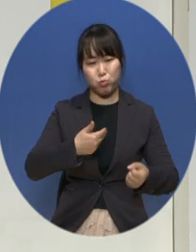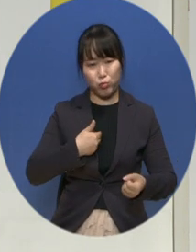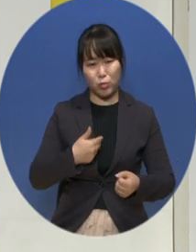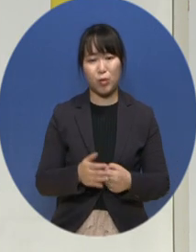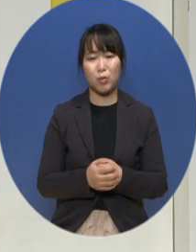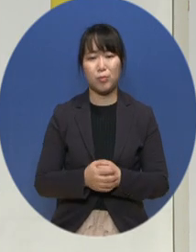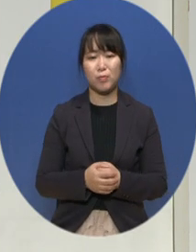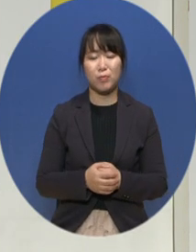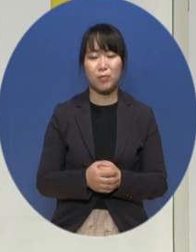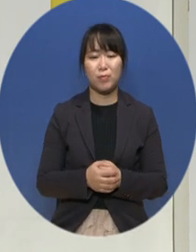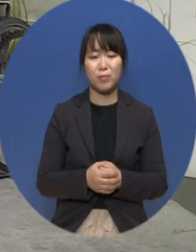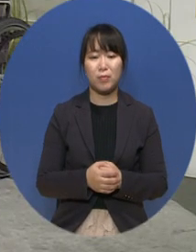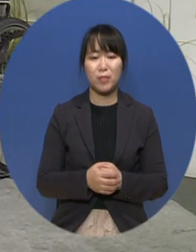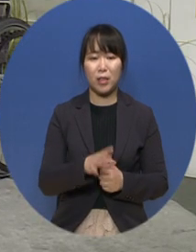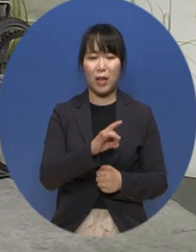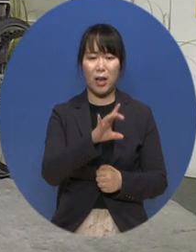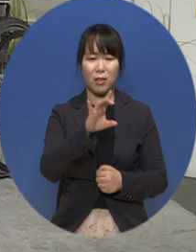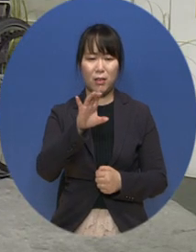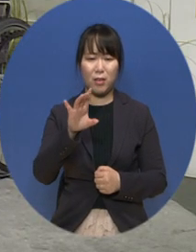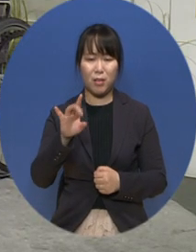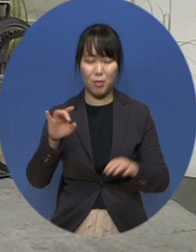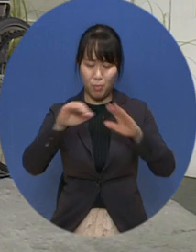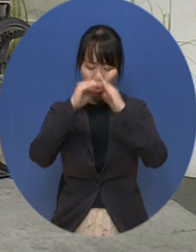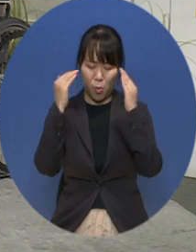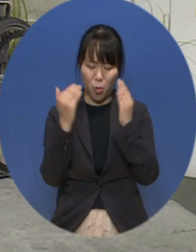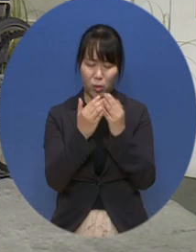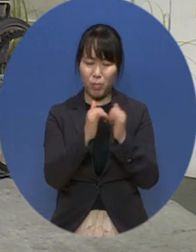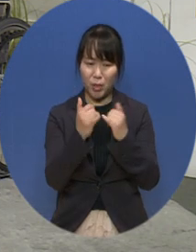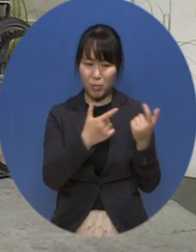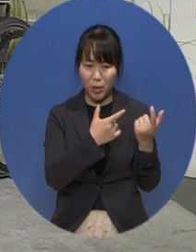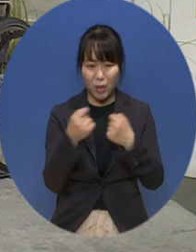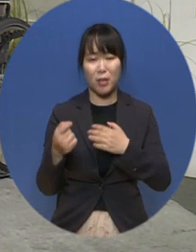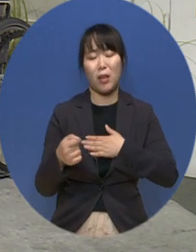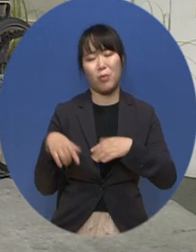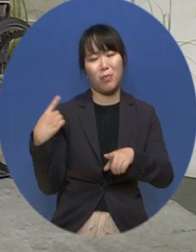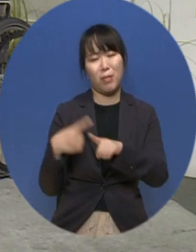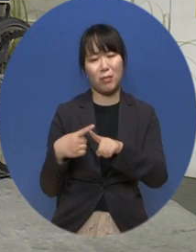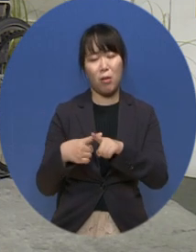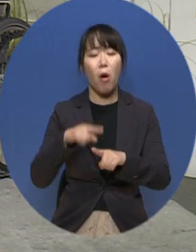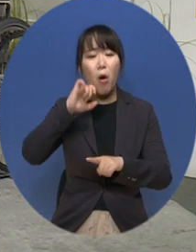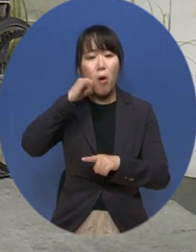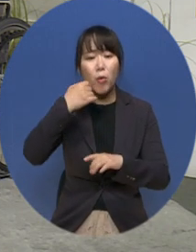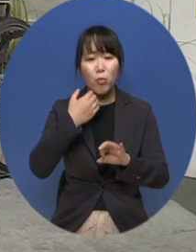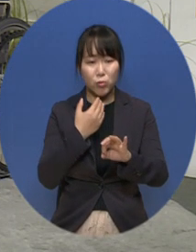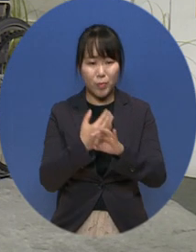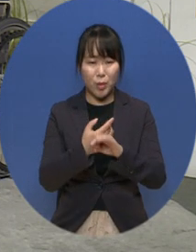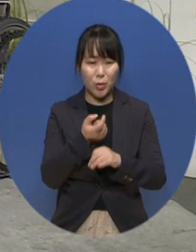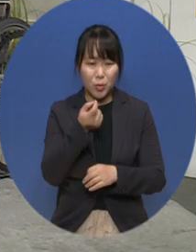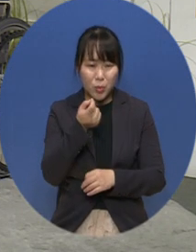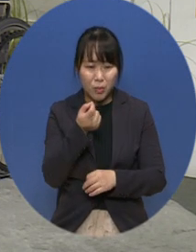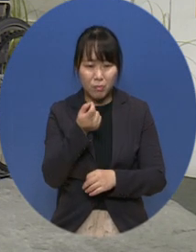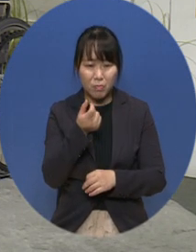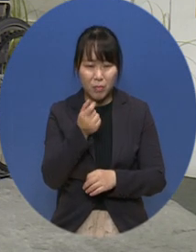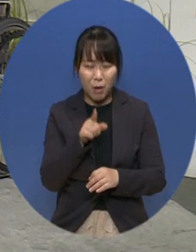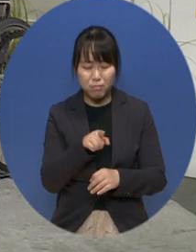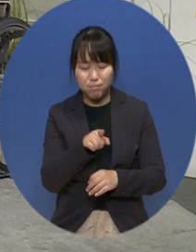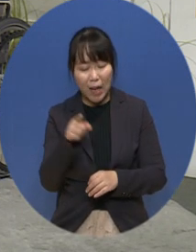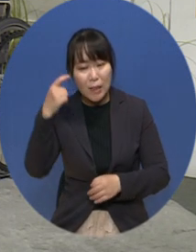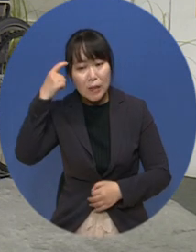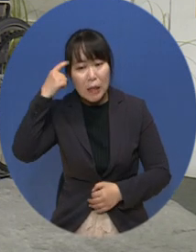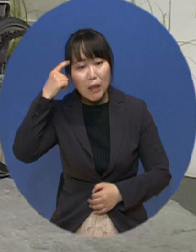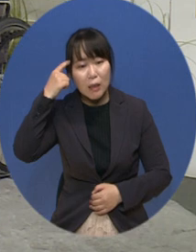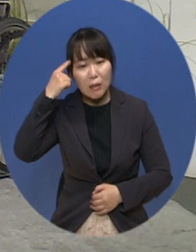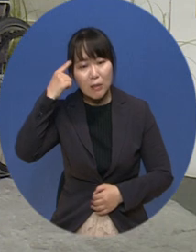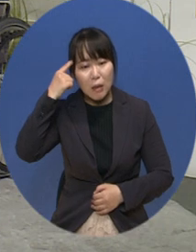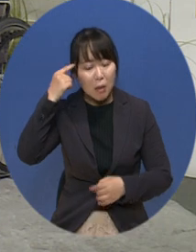님 주셨죠 근데 가끔은 뭐 모든 분들이 그렇잖아요 저도 마찬가지지만 어려우면 조금 이렇게 딱하게 생각하는 경우도